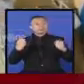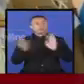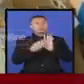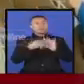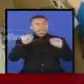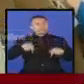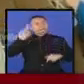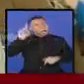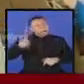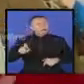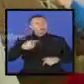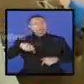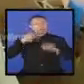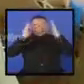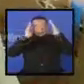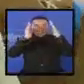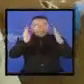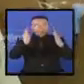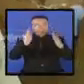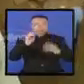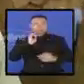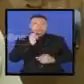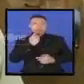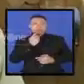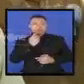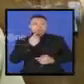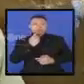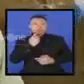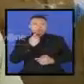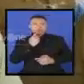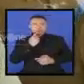kejadian ini perlu menjadi perhatian amat serius